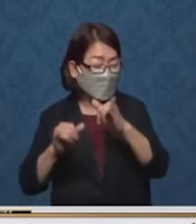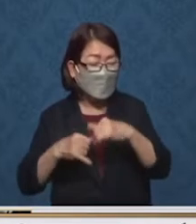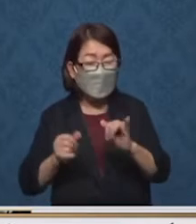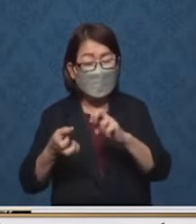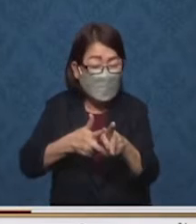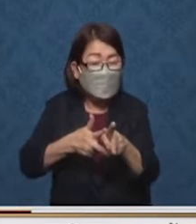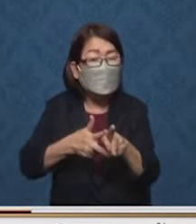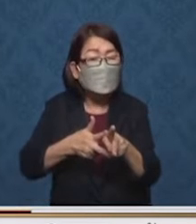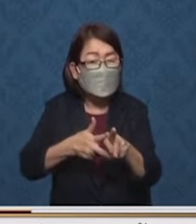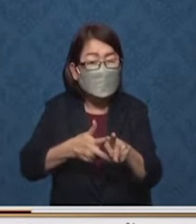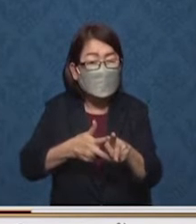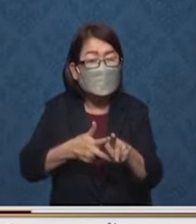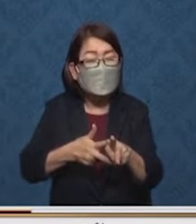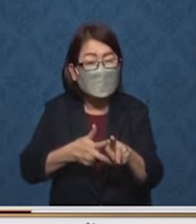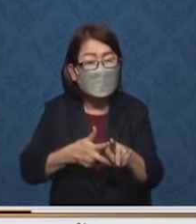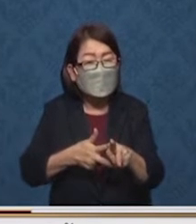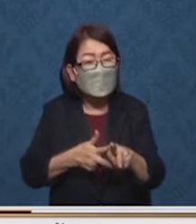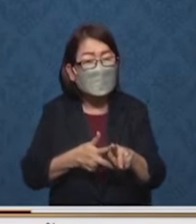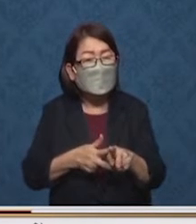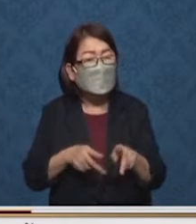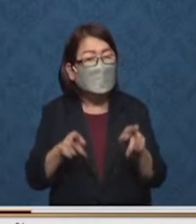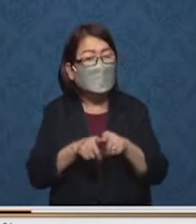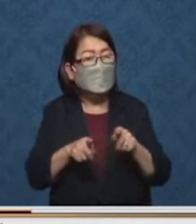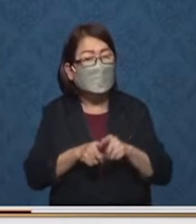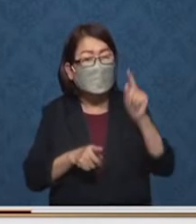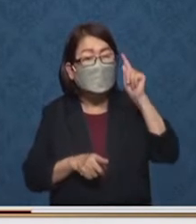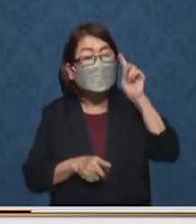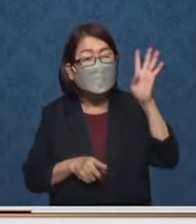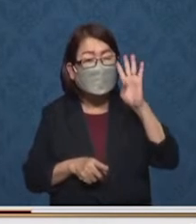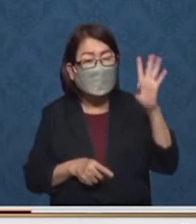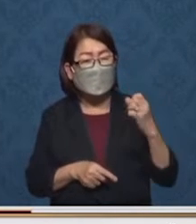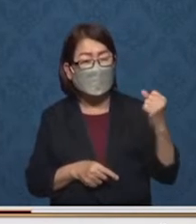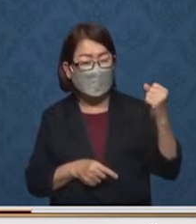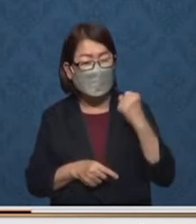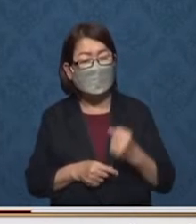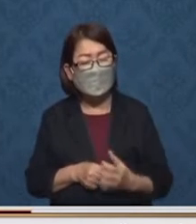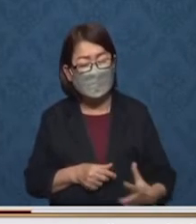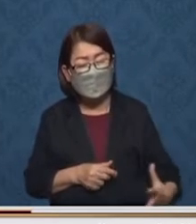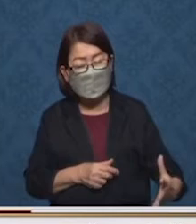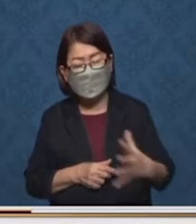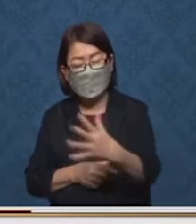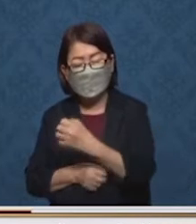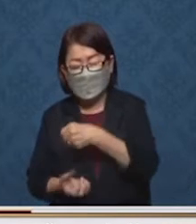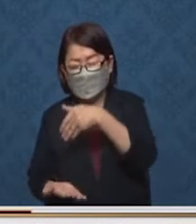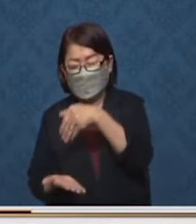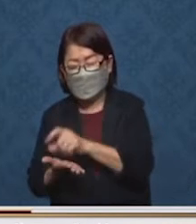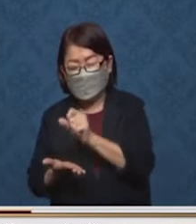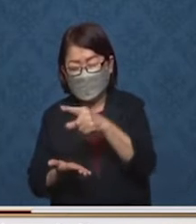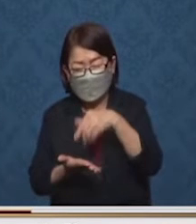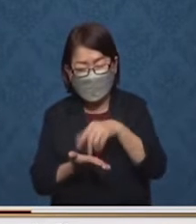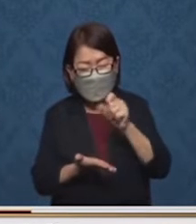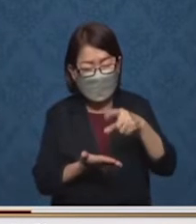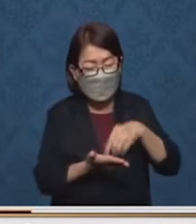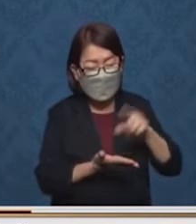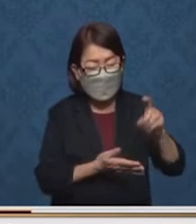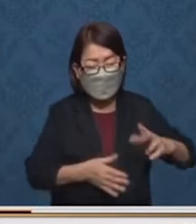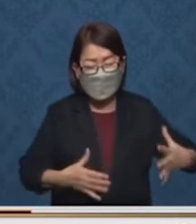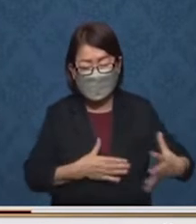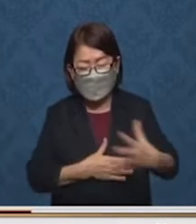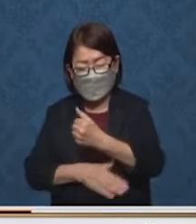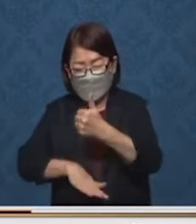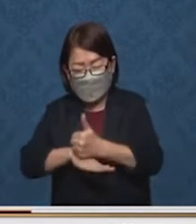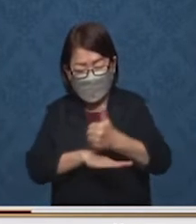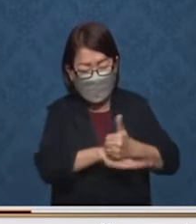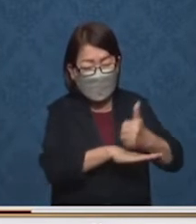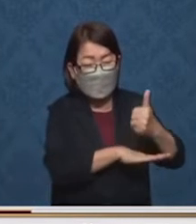อื่นโอ้นี่โอ้หางข้างอำนาจรวมศูนย์ทุกอย่างไว้อยู่ในตัวเองก็ไปใช้กลไกการ